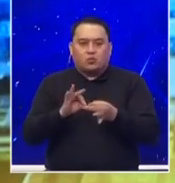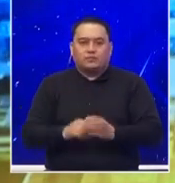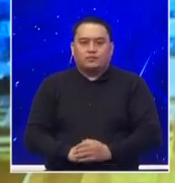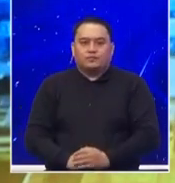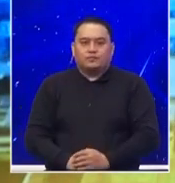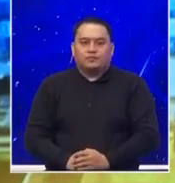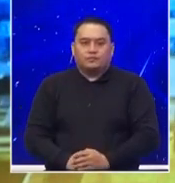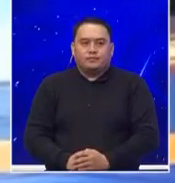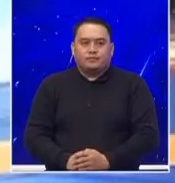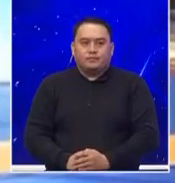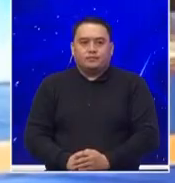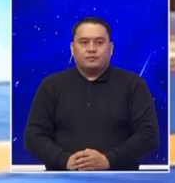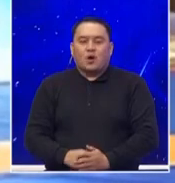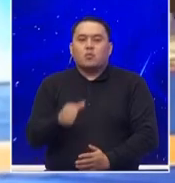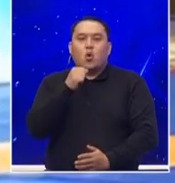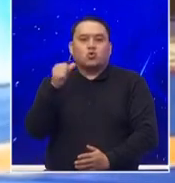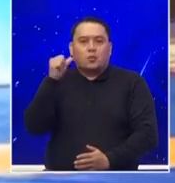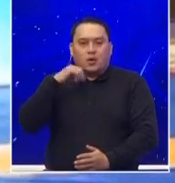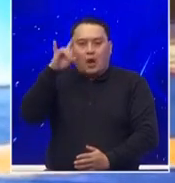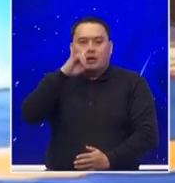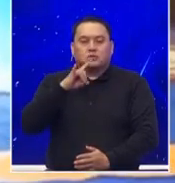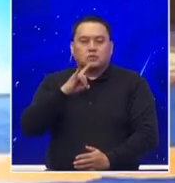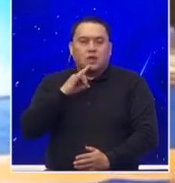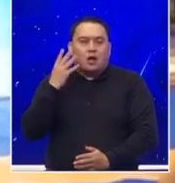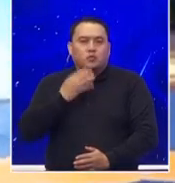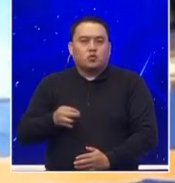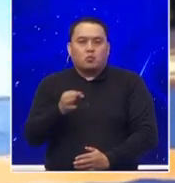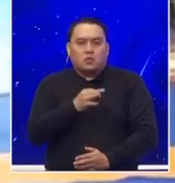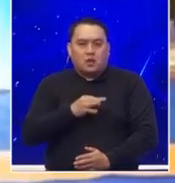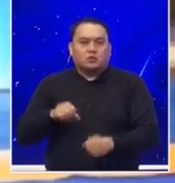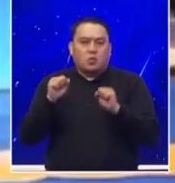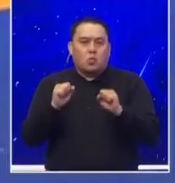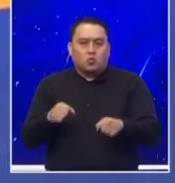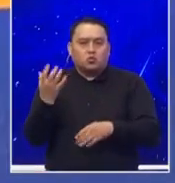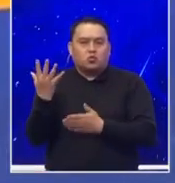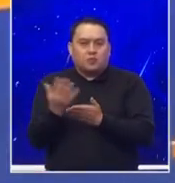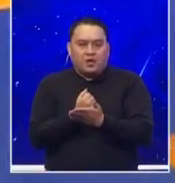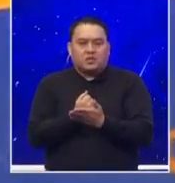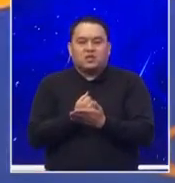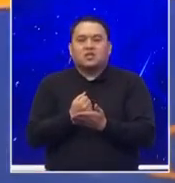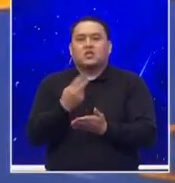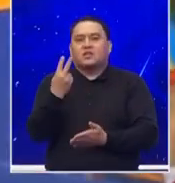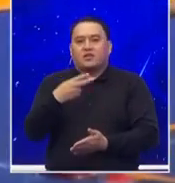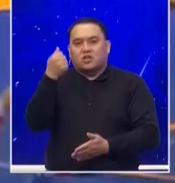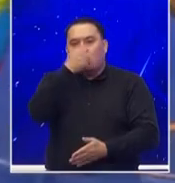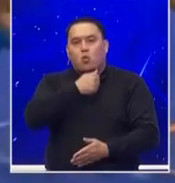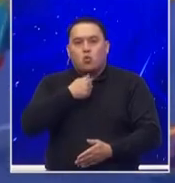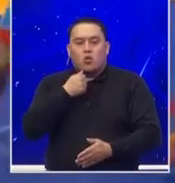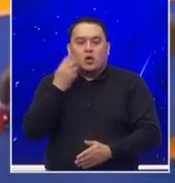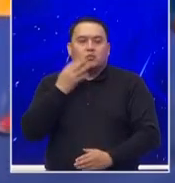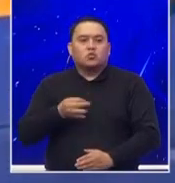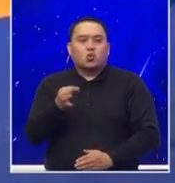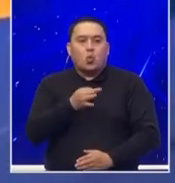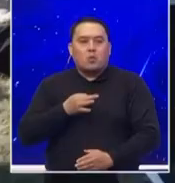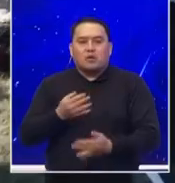Олимпиаду. Прошлый год для спортивной дружины Алматинской области можно смело назвать успешным. Всего за 2020 год семиреченцы